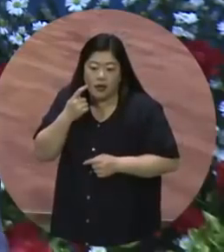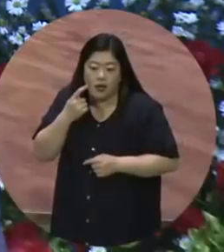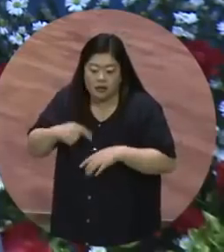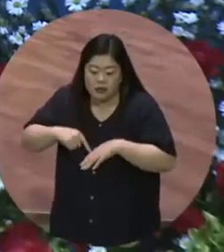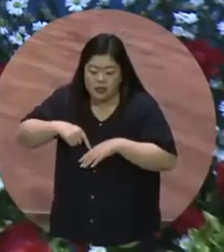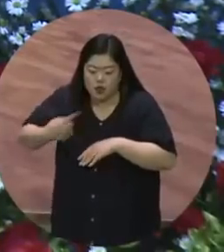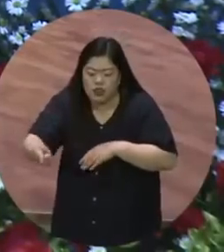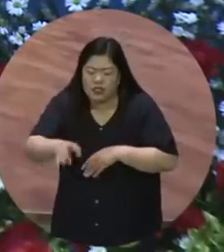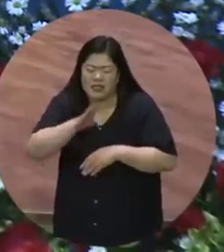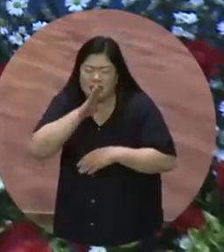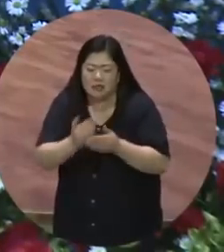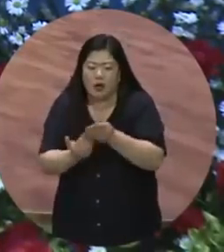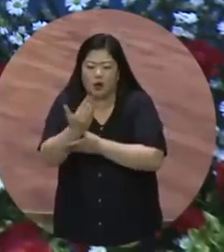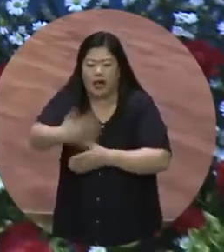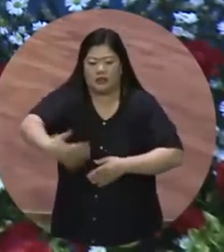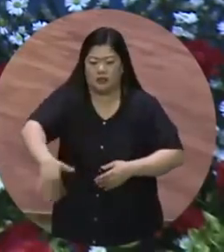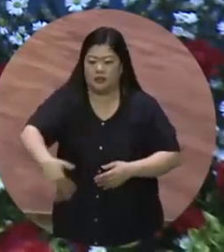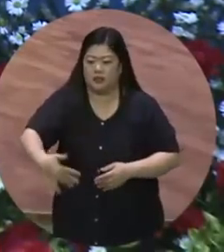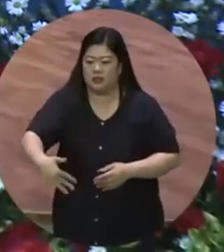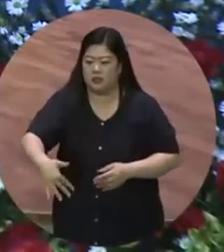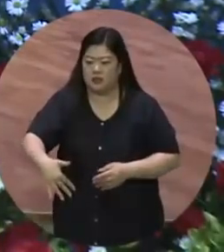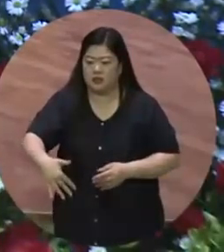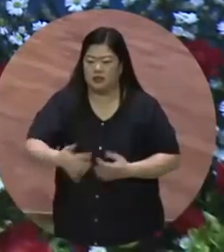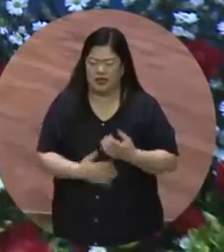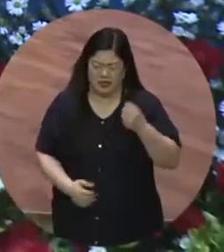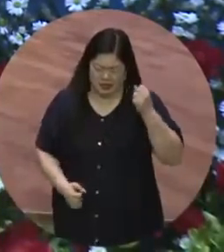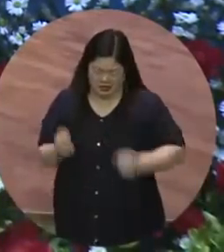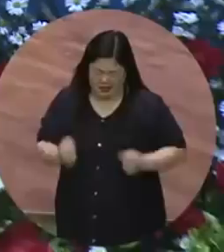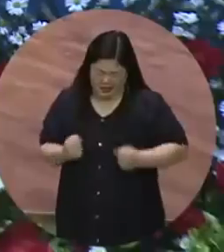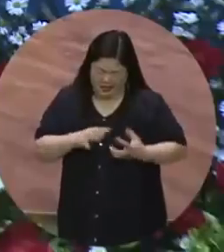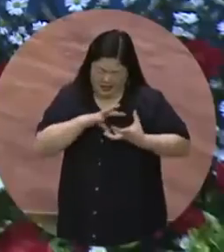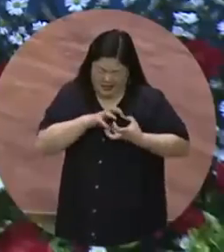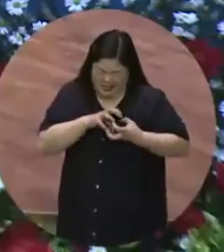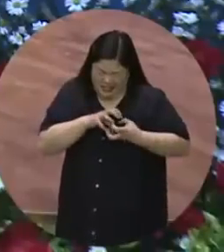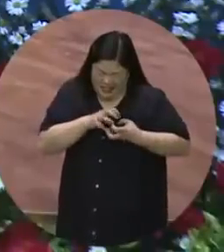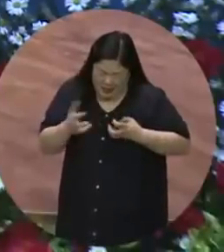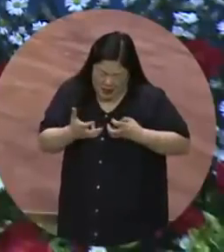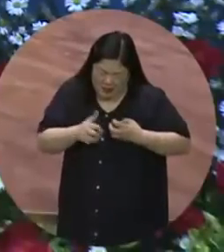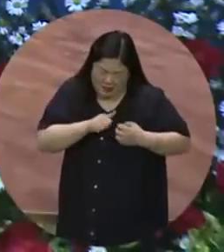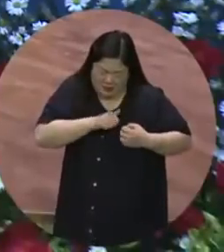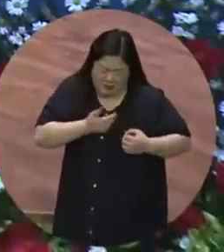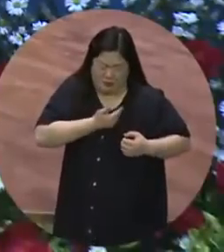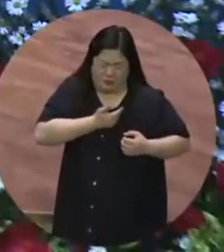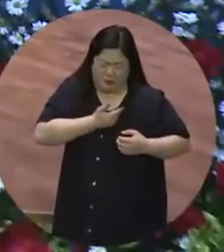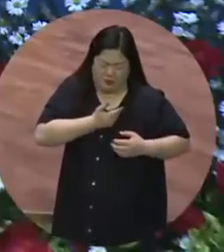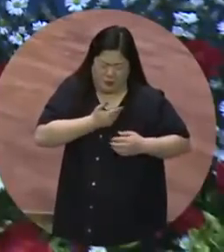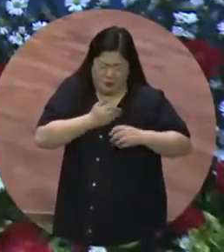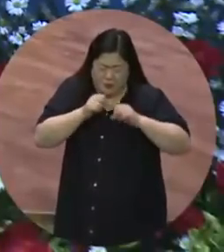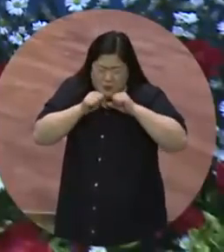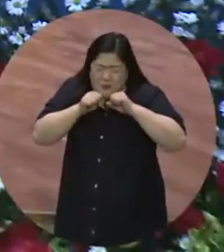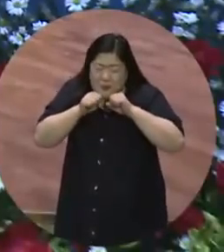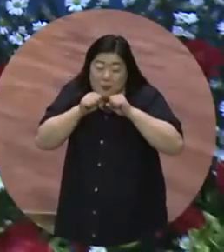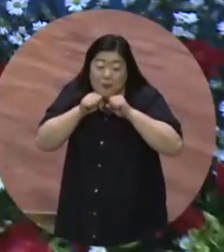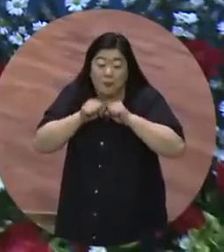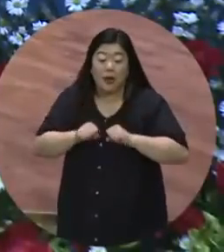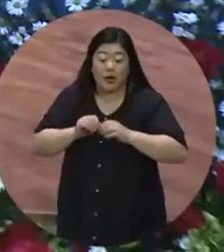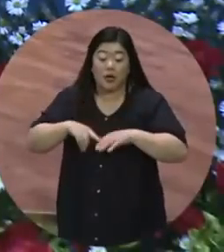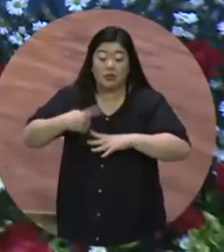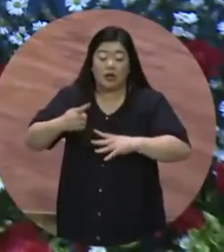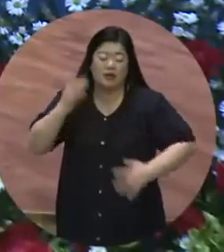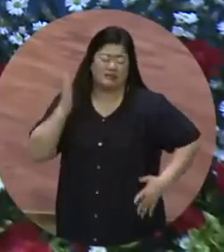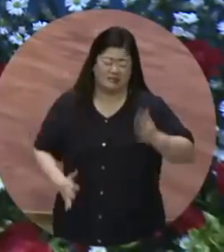그래서 그 부분을 넘었으면 그 부분 넘었으면 새 힘이 또 솟아나요. 팍 또 뛰는 거예요. 그게 진짜 이제 힘이 나오는